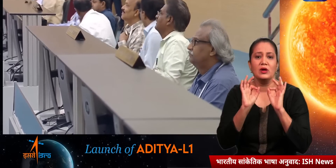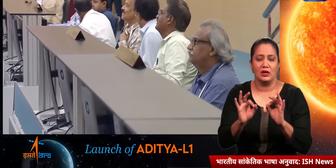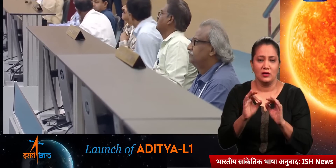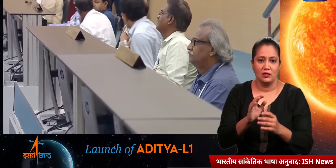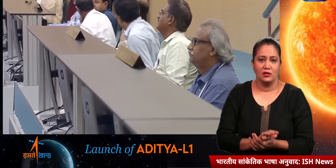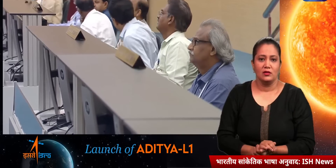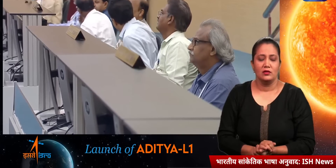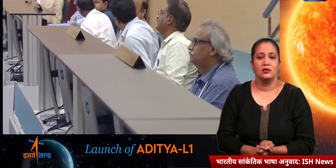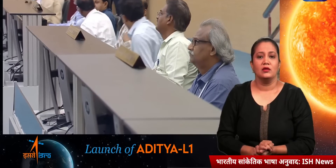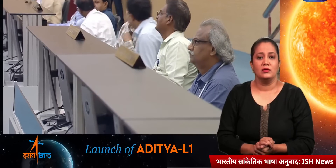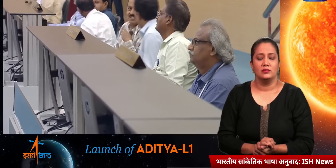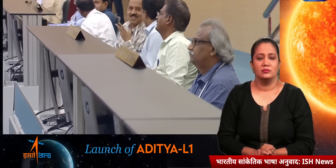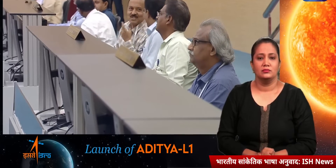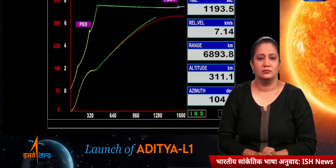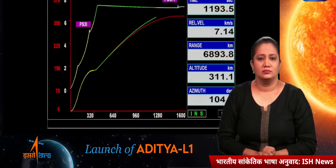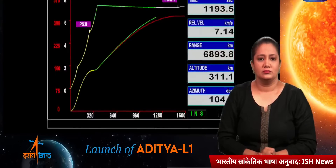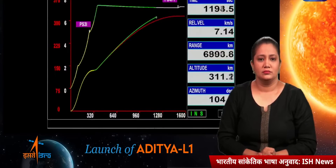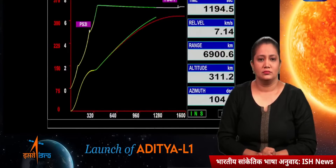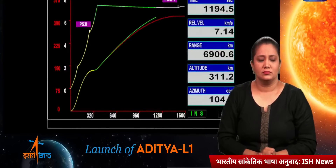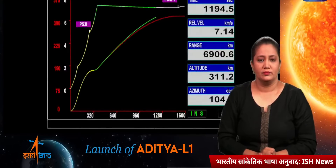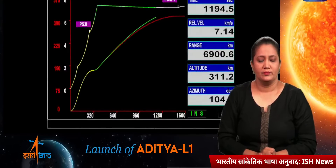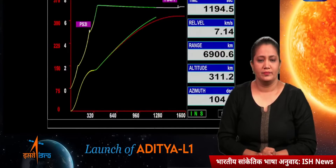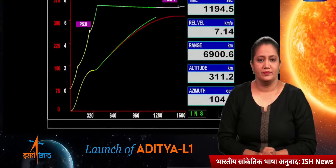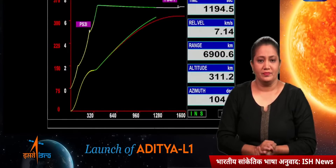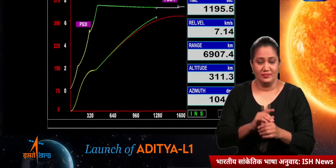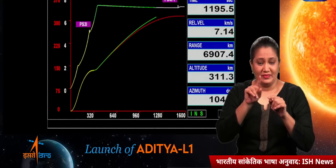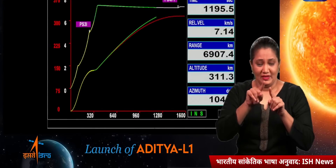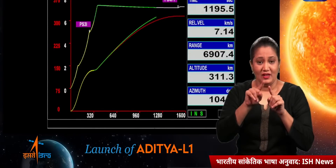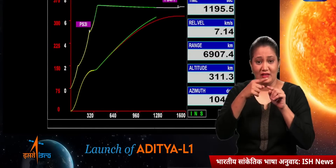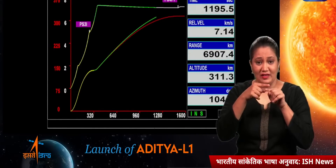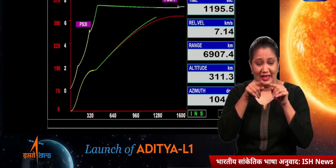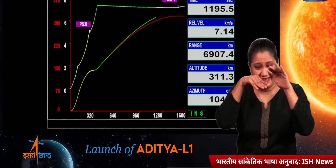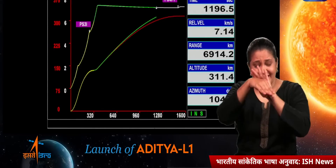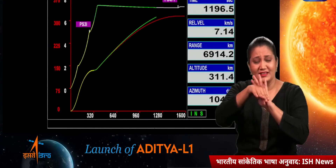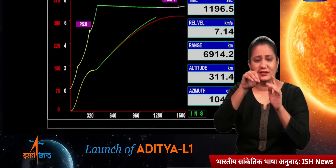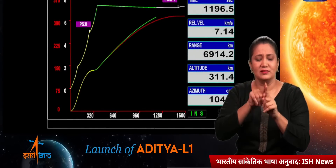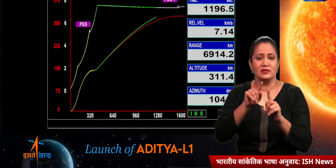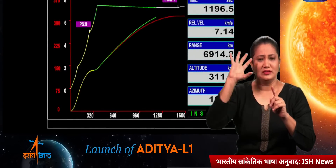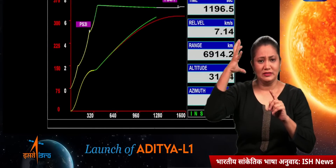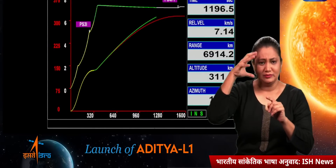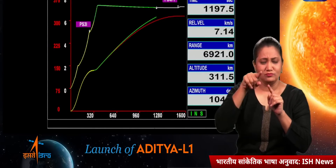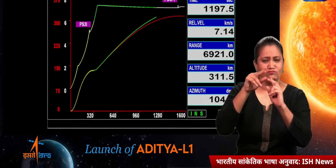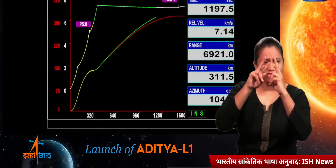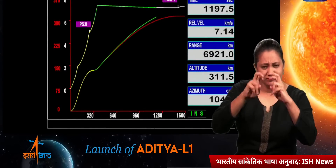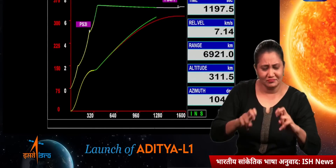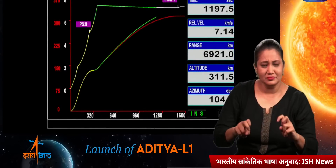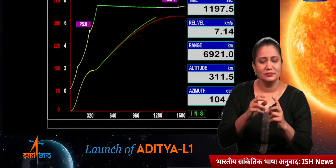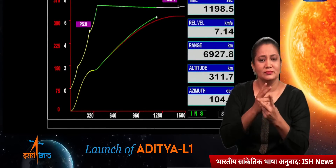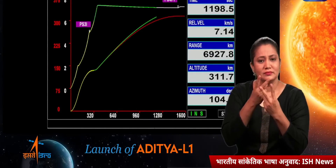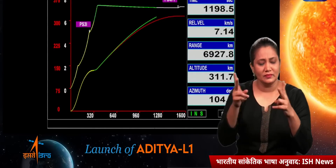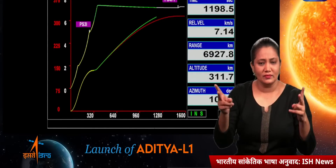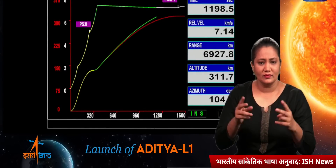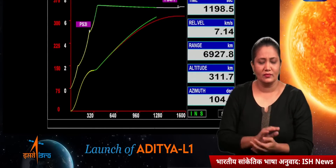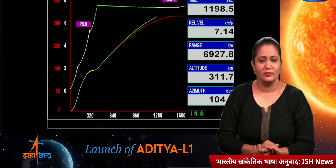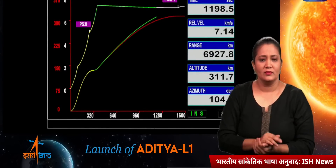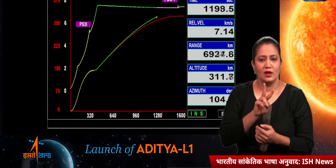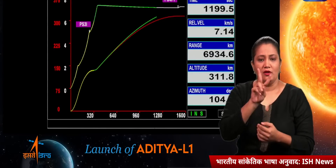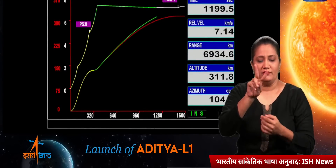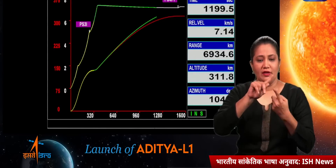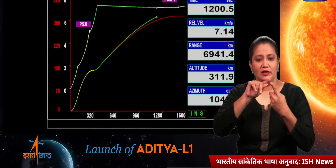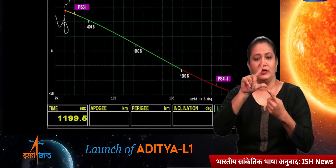प्रेक्षण नितभार लगे हुए हैं। सुदूर संवेदन नितभार में सूर्य का प्रेक्षण करने के लिए